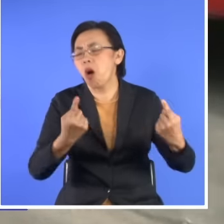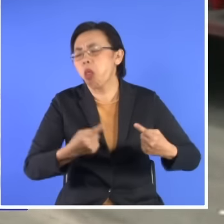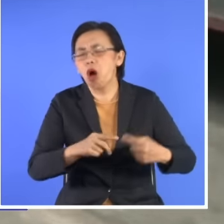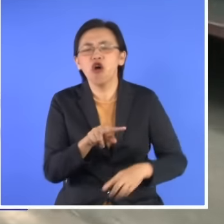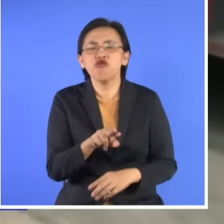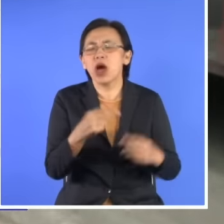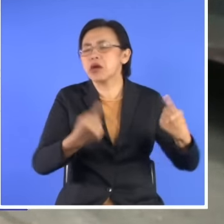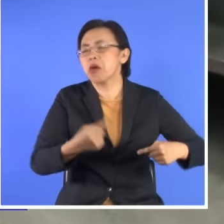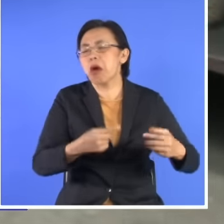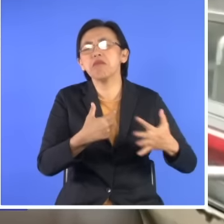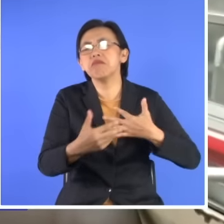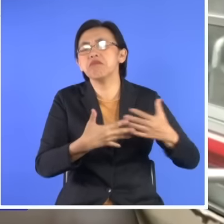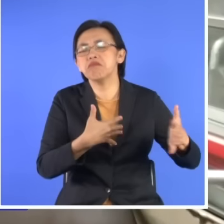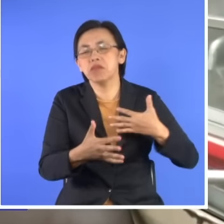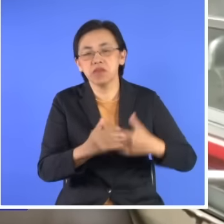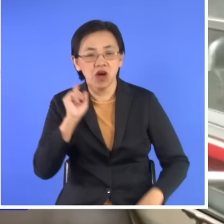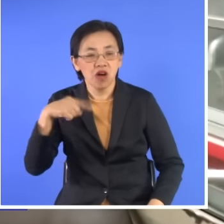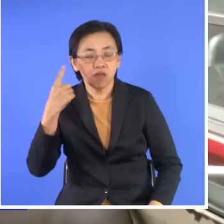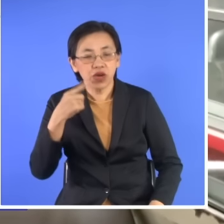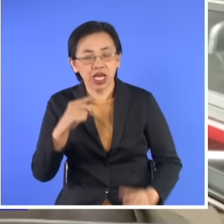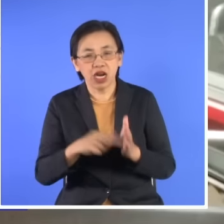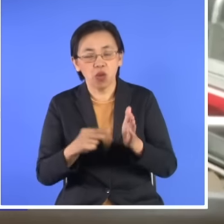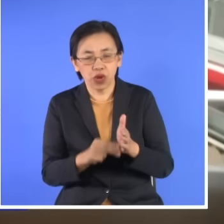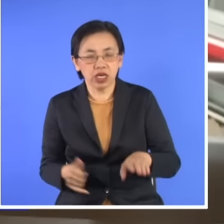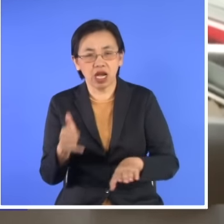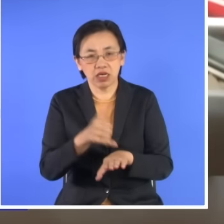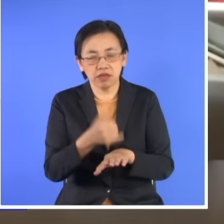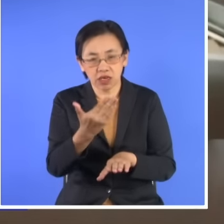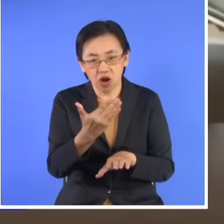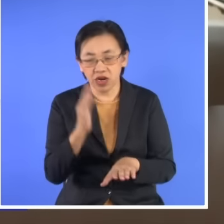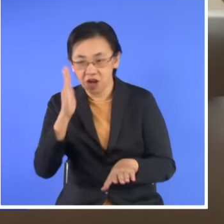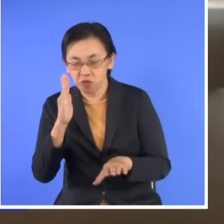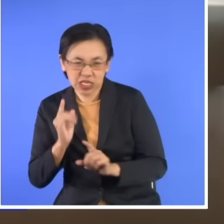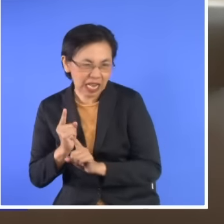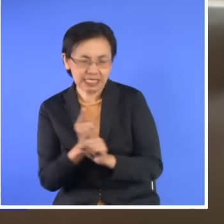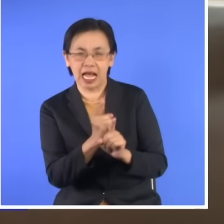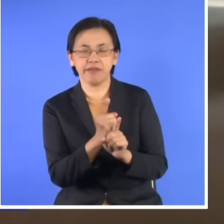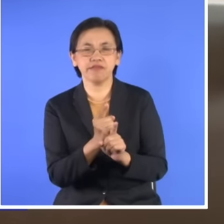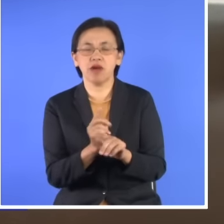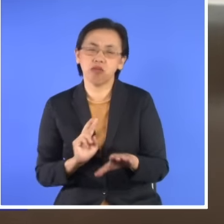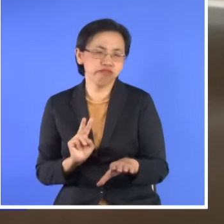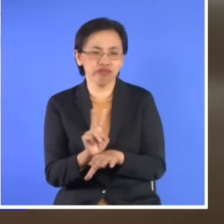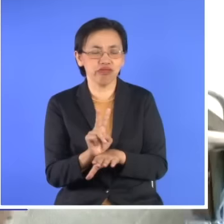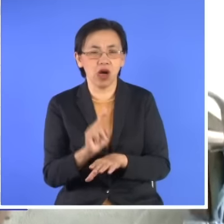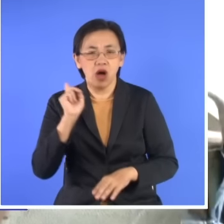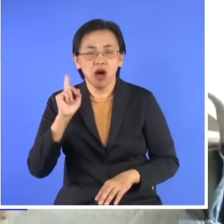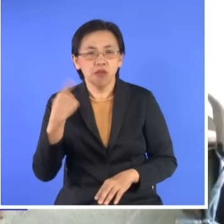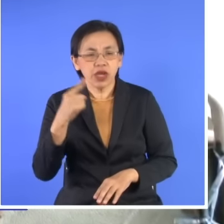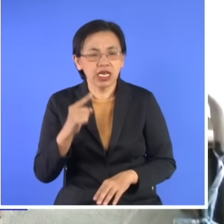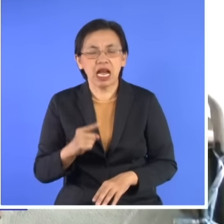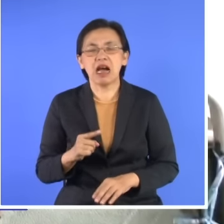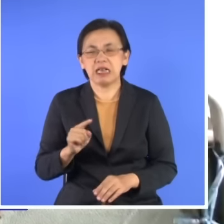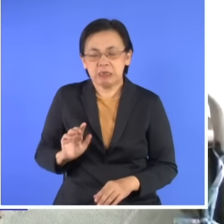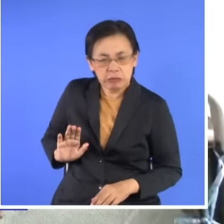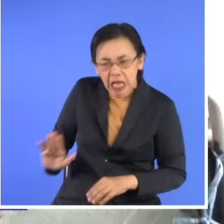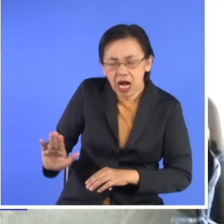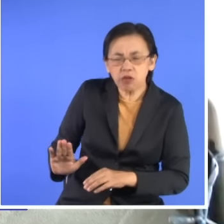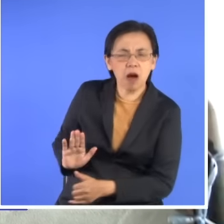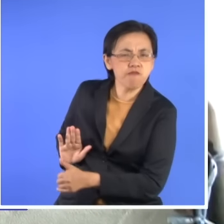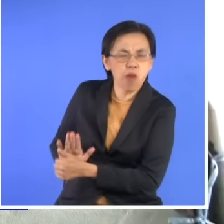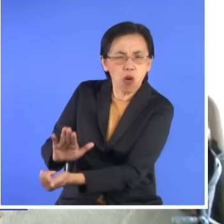เนี่ยสักพักฝ่ายหญิงวิ่งขึ้นรถมาก่อนฝ่ายชายวิ่งตามขึ้นมาทีหลังฝ่ายหญิงใช้เท้าถีบฝ่ายชายไม่ให้